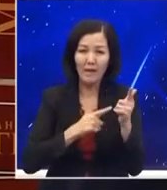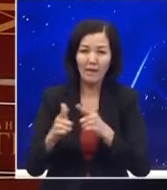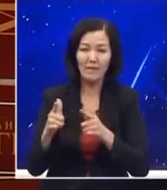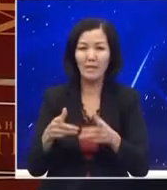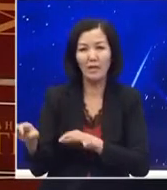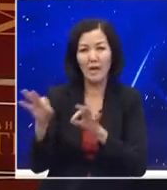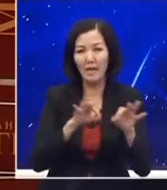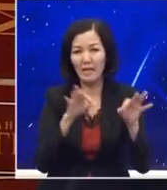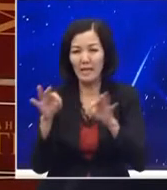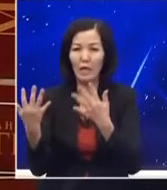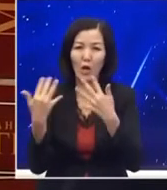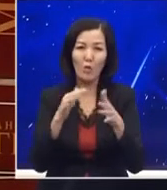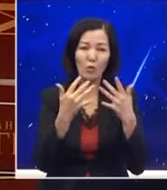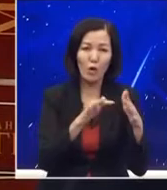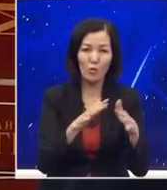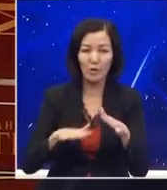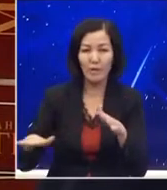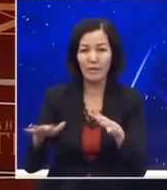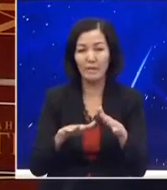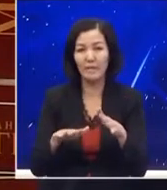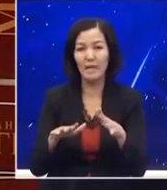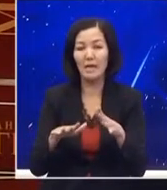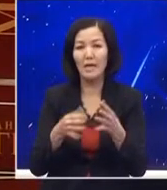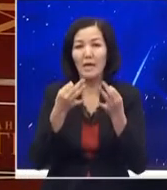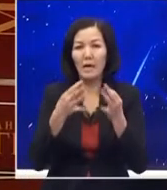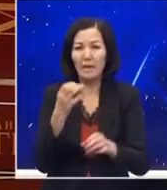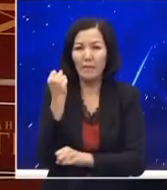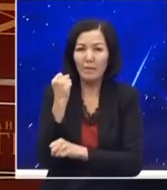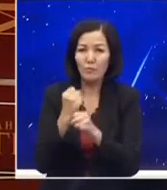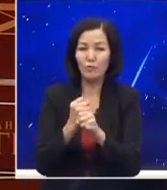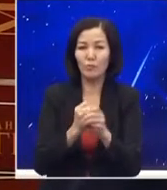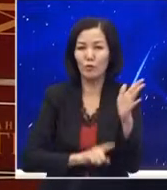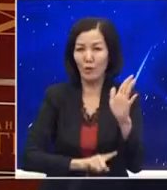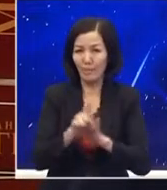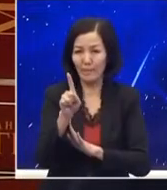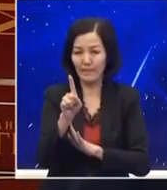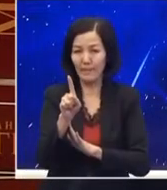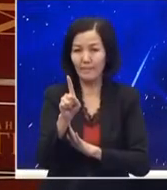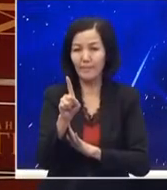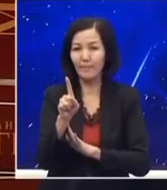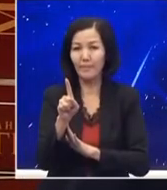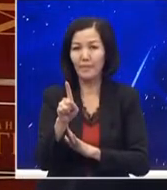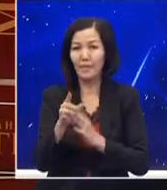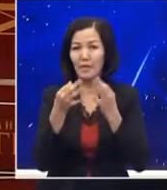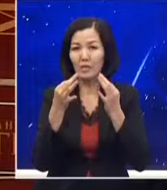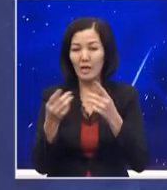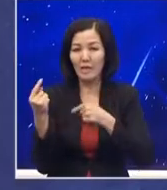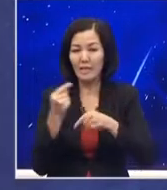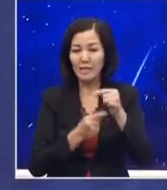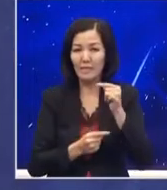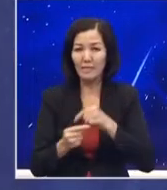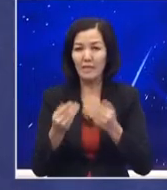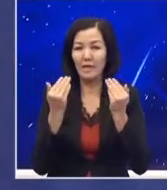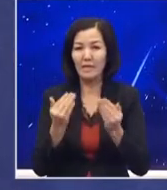жерден ауыл-ауыл, аудан-ауданнан, кішігірім нелерден, шағын кәсіпкерлерден енді